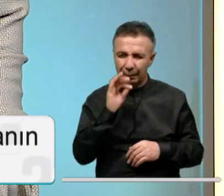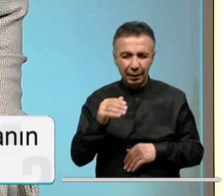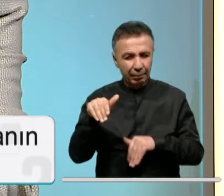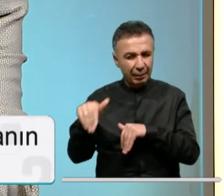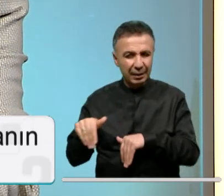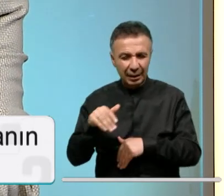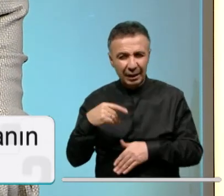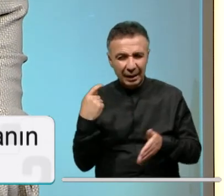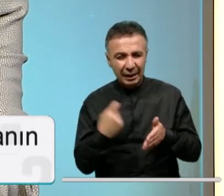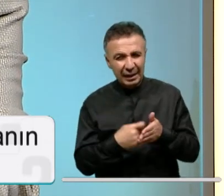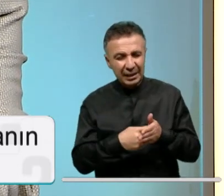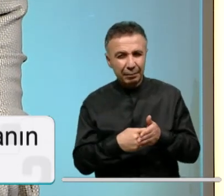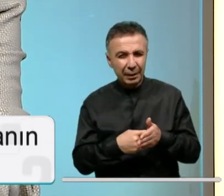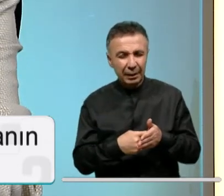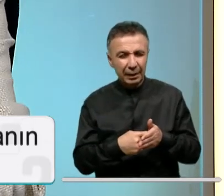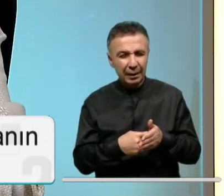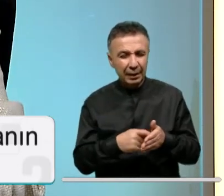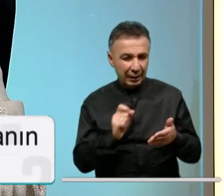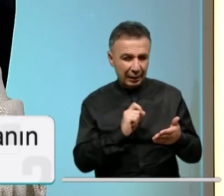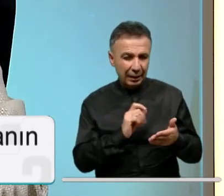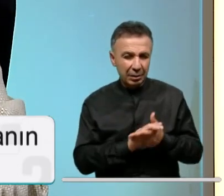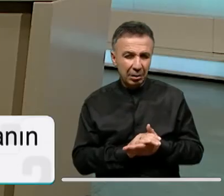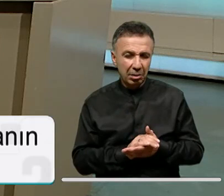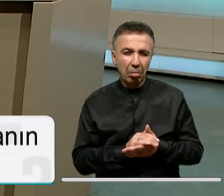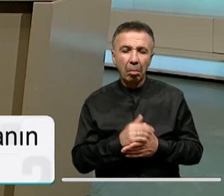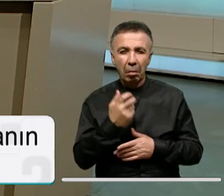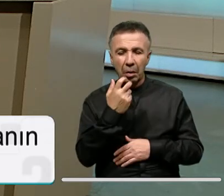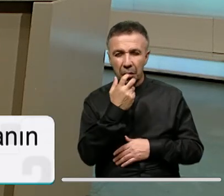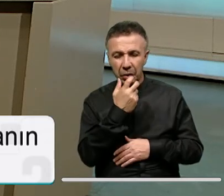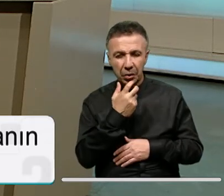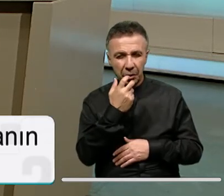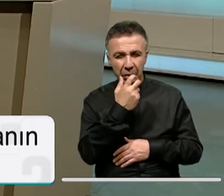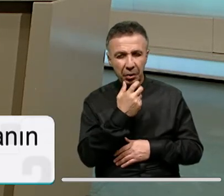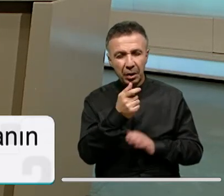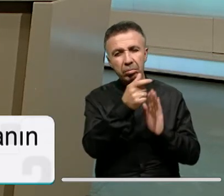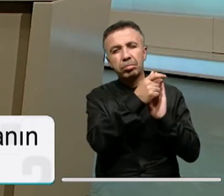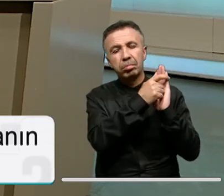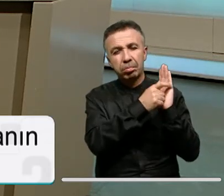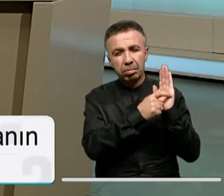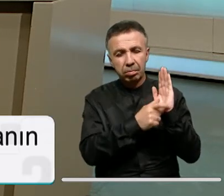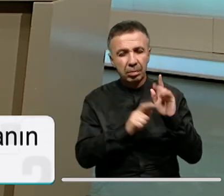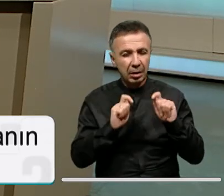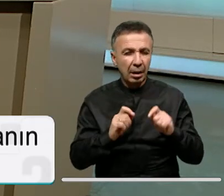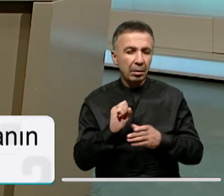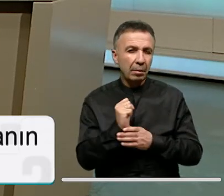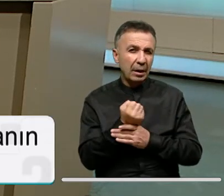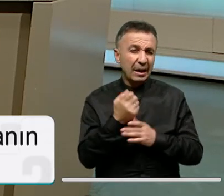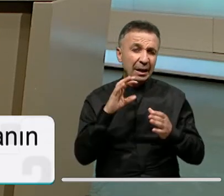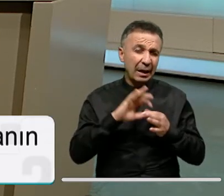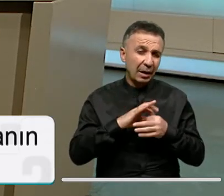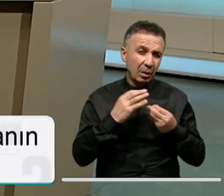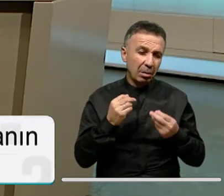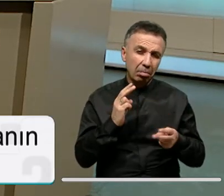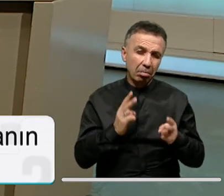ismi yazılabilir Onun haricinde şiirler döktürenler şahsın yaptığı meslekle ilgili olarak